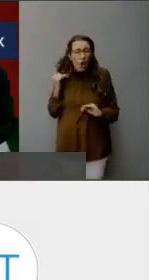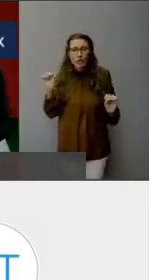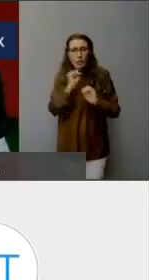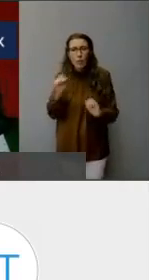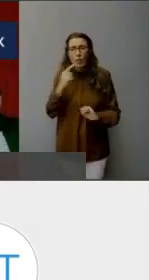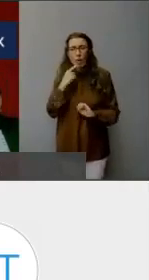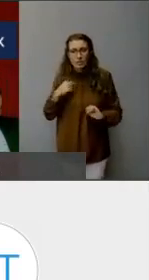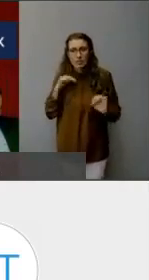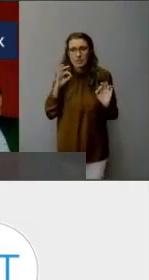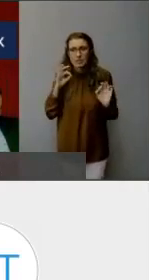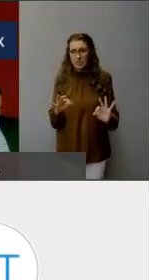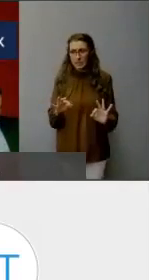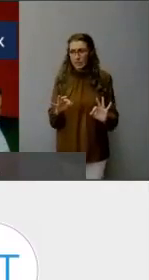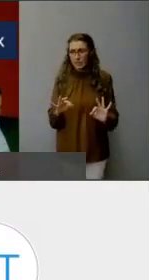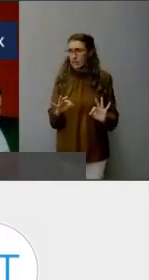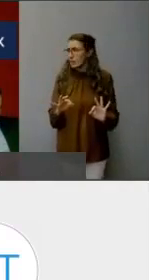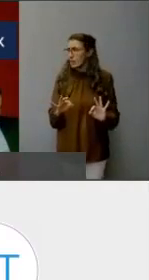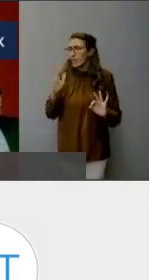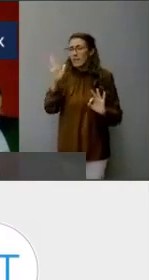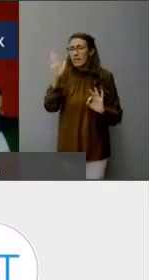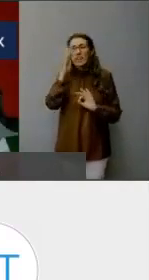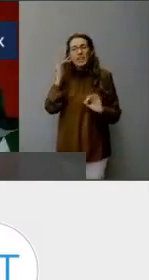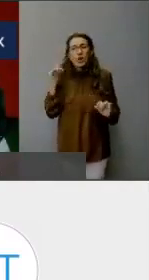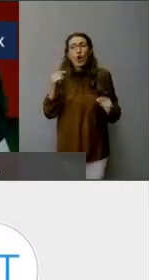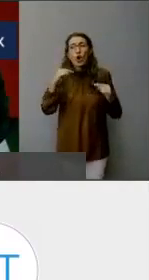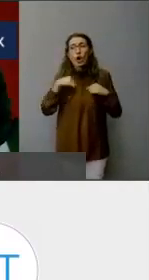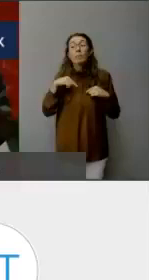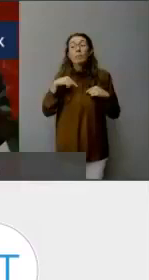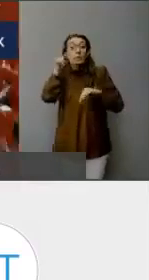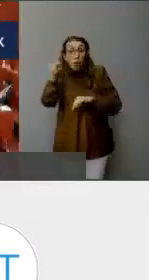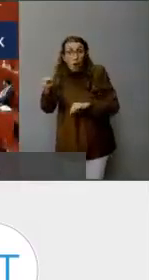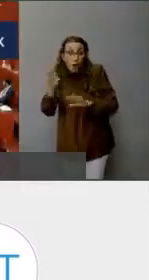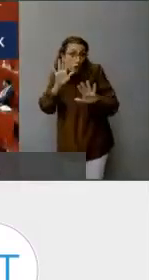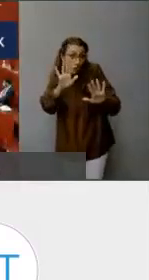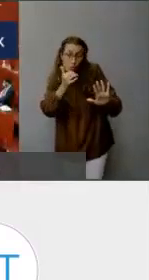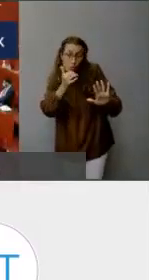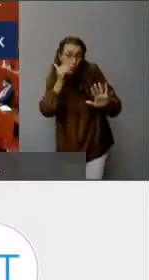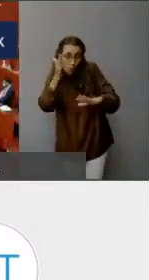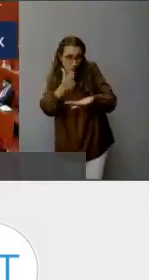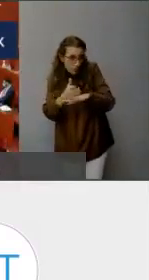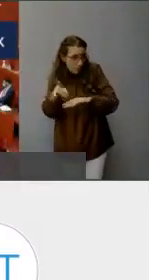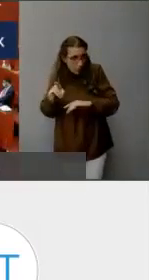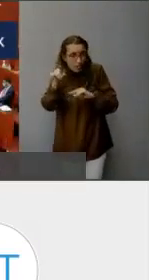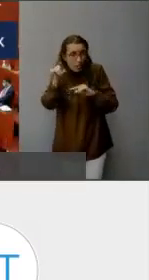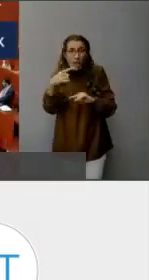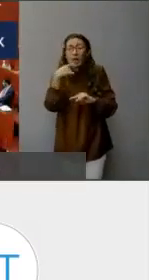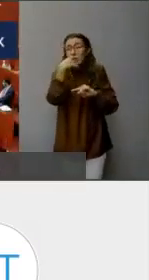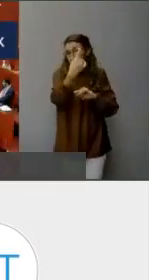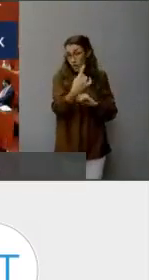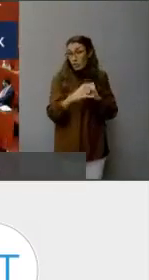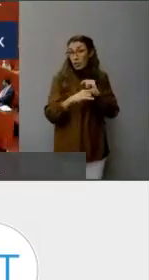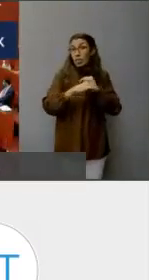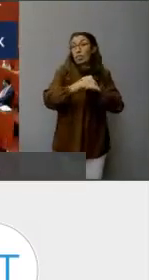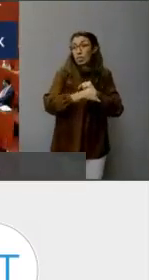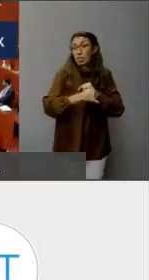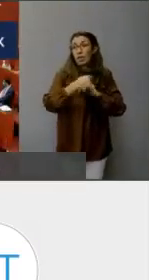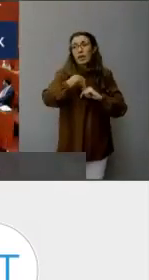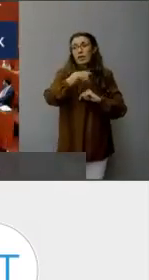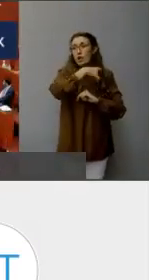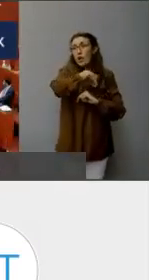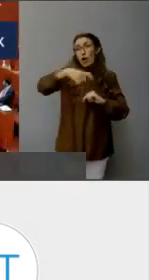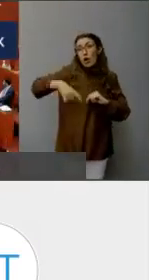consigliere pirondini lei ha fatto affermazioni lei prima ha fatto affermazioni molto dure io zito il sindaco